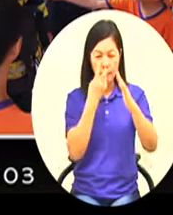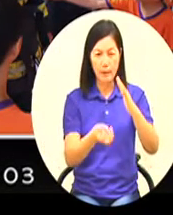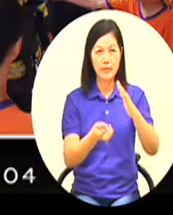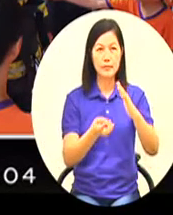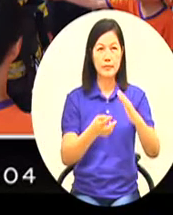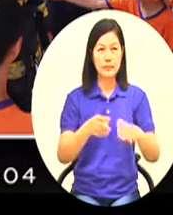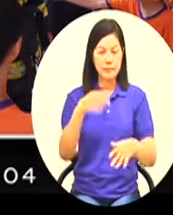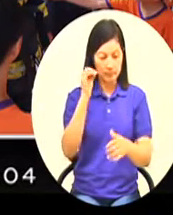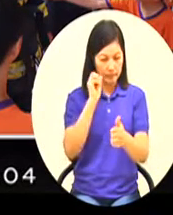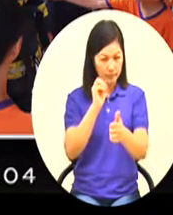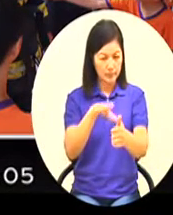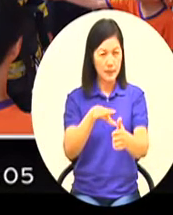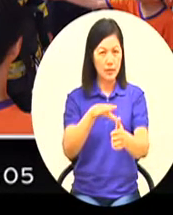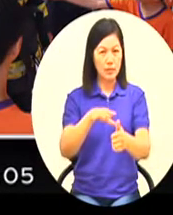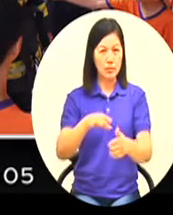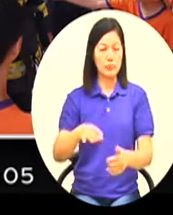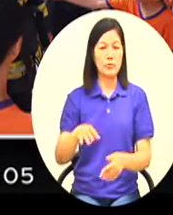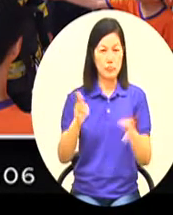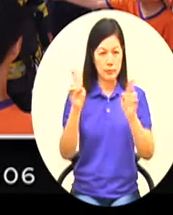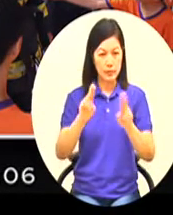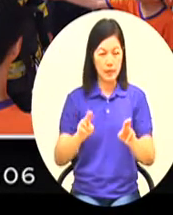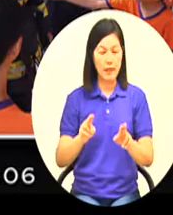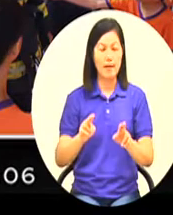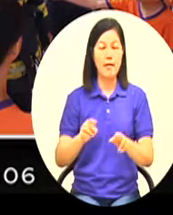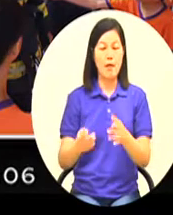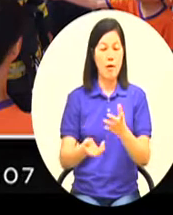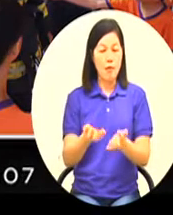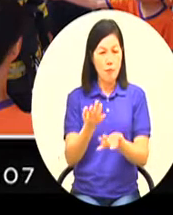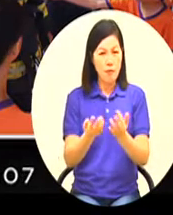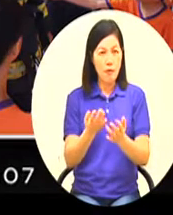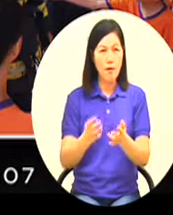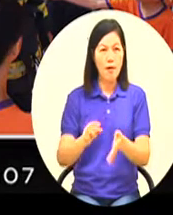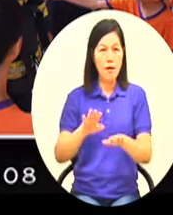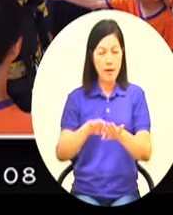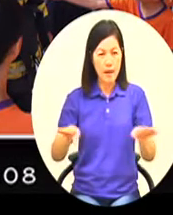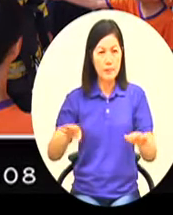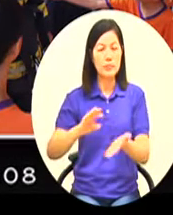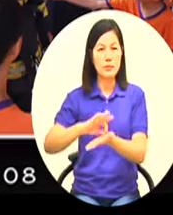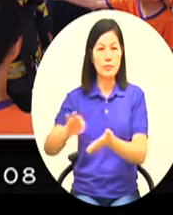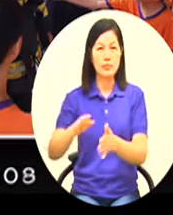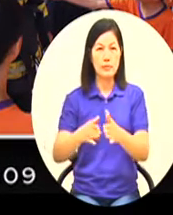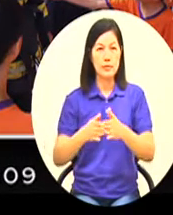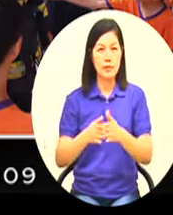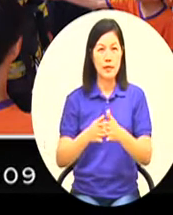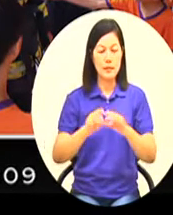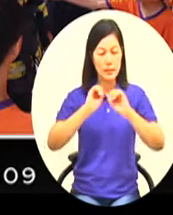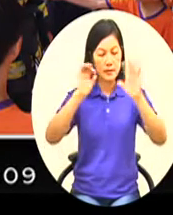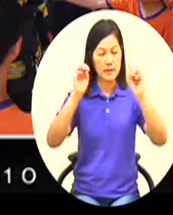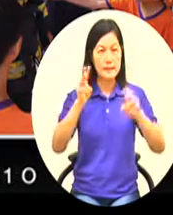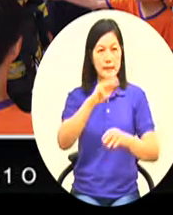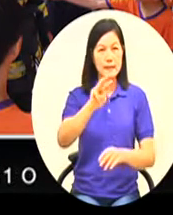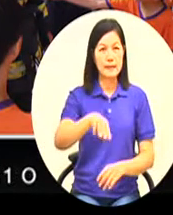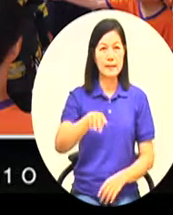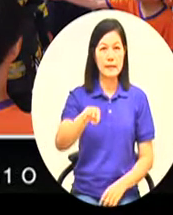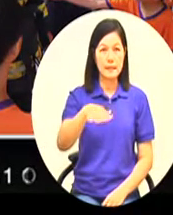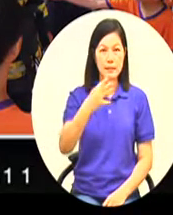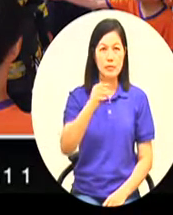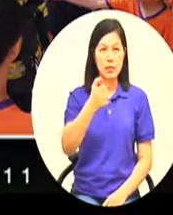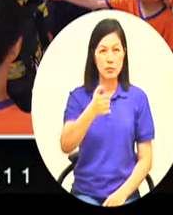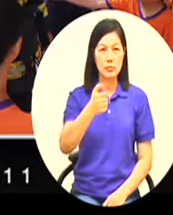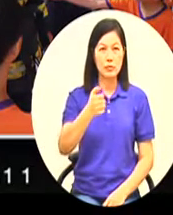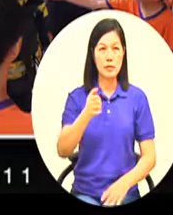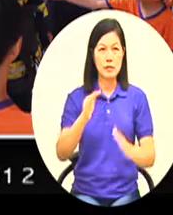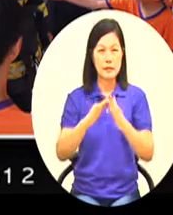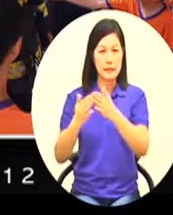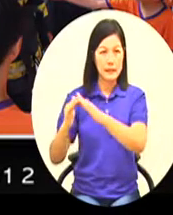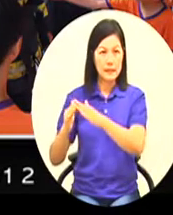醒用火用电安全。本期执行儿童族群先导户是3450户，长